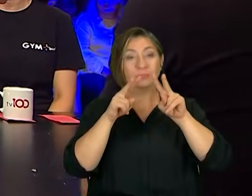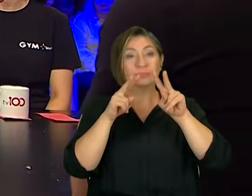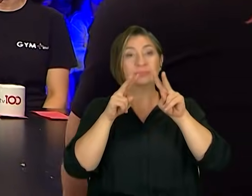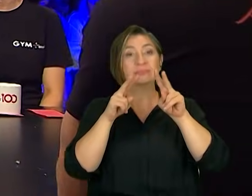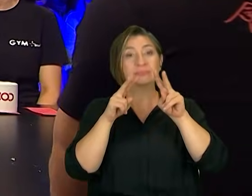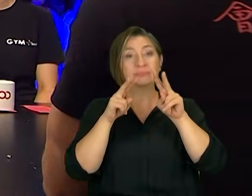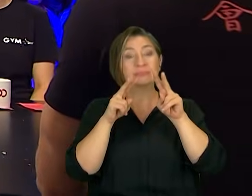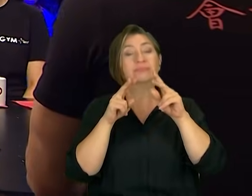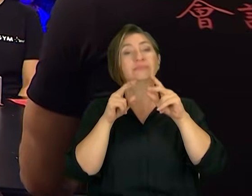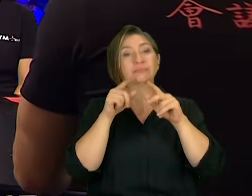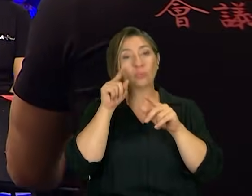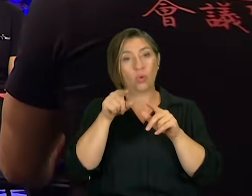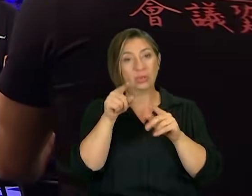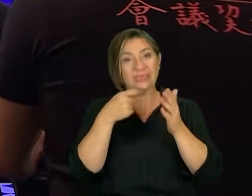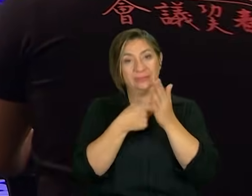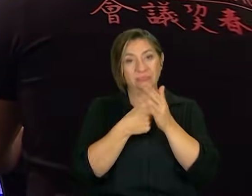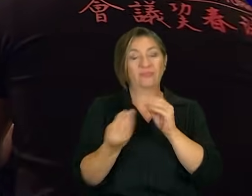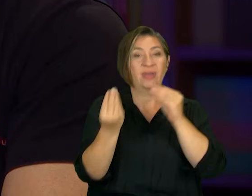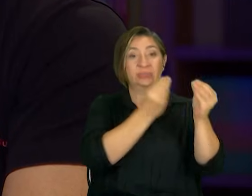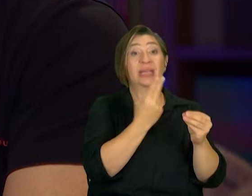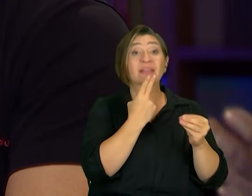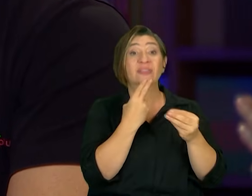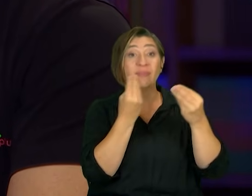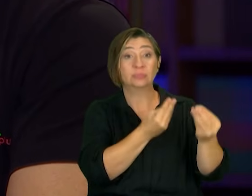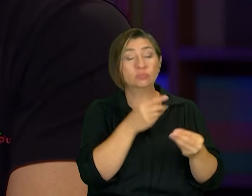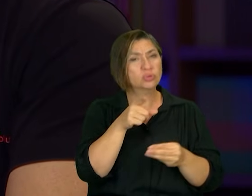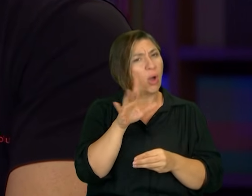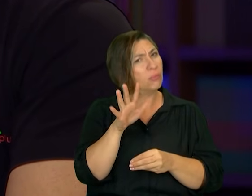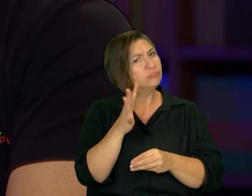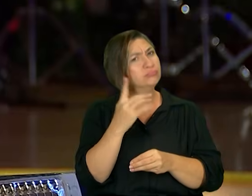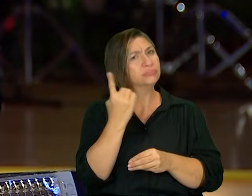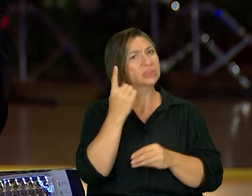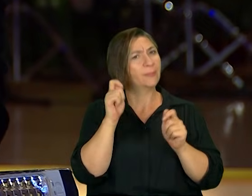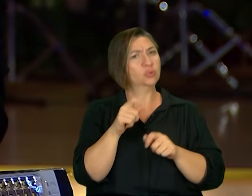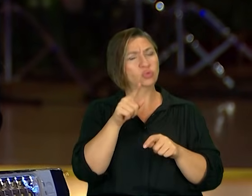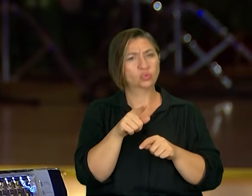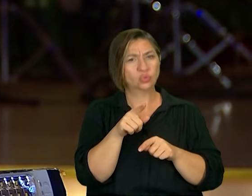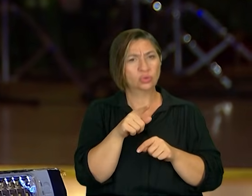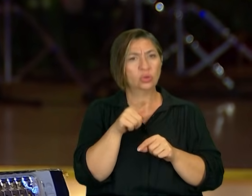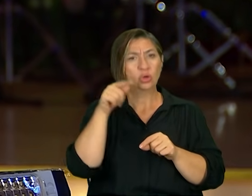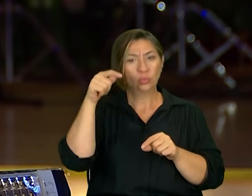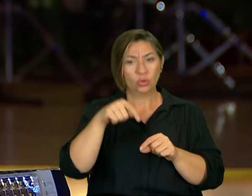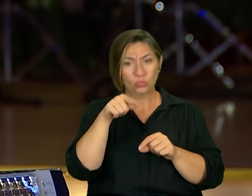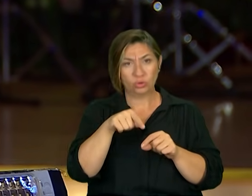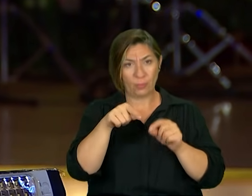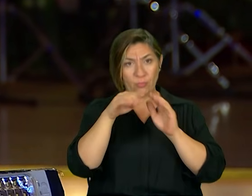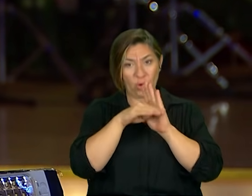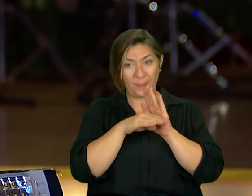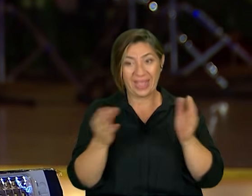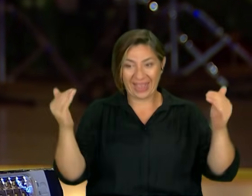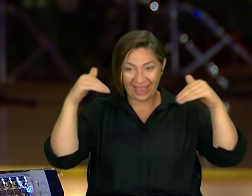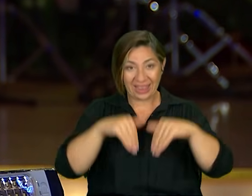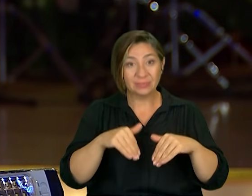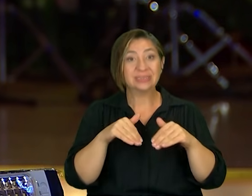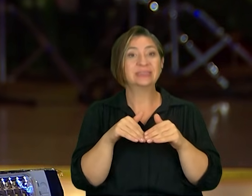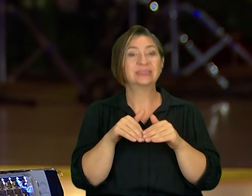Chun'dan. Aynen, sistemin adını o aldı. Almış. Evet, şimdi doğru. Burada enteresan bir şey yapıyorsunuz. Burada bugün bunu bu programa